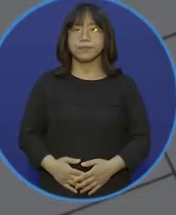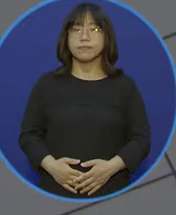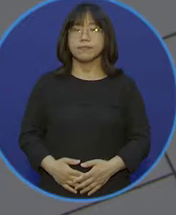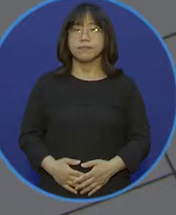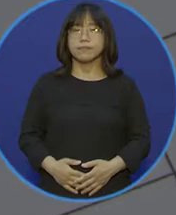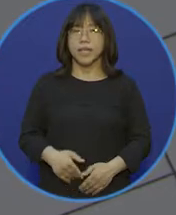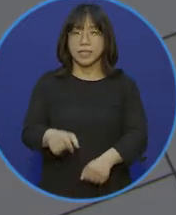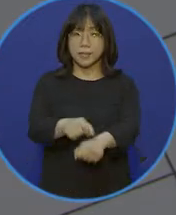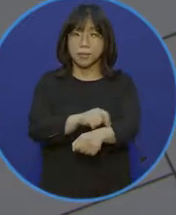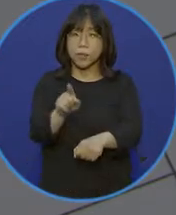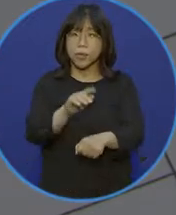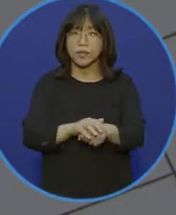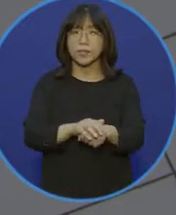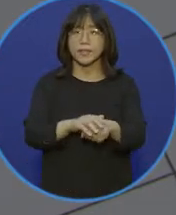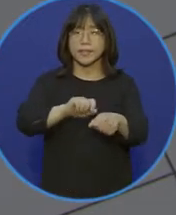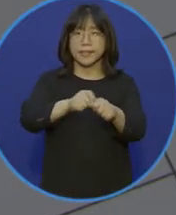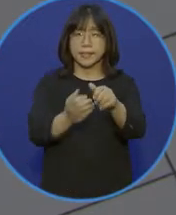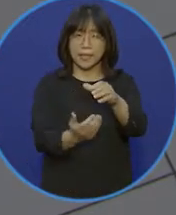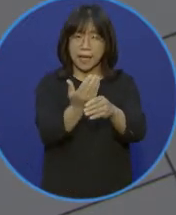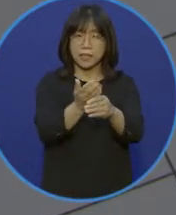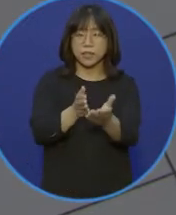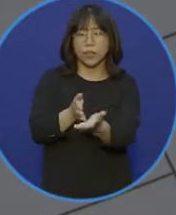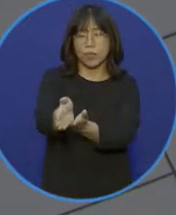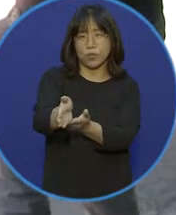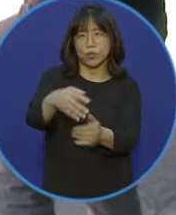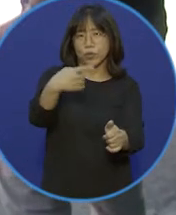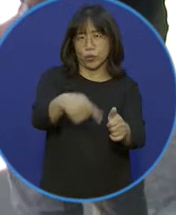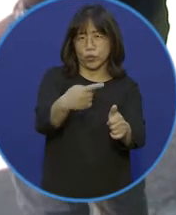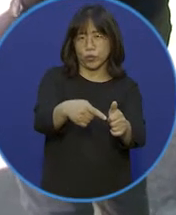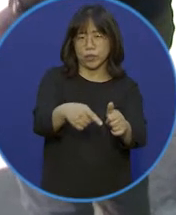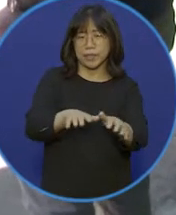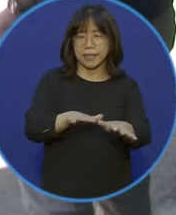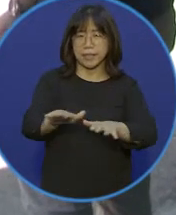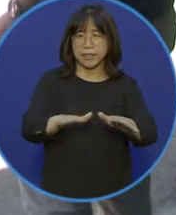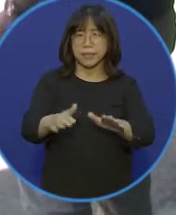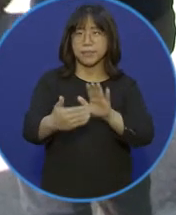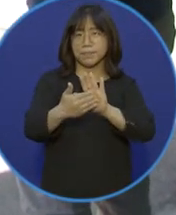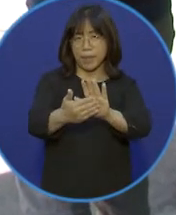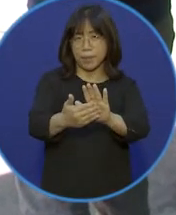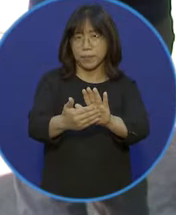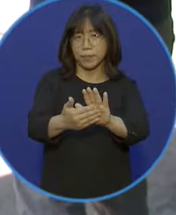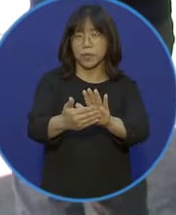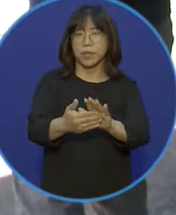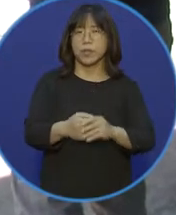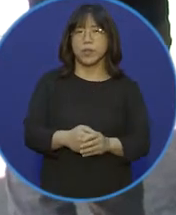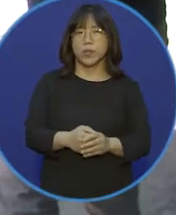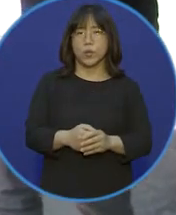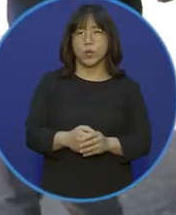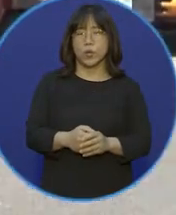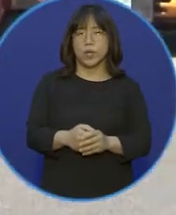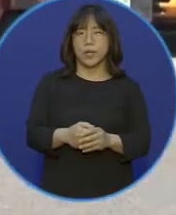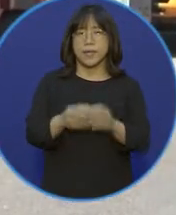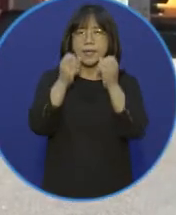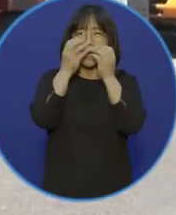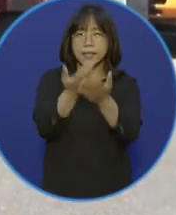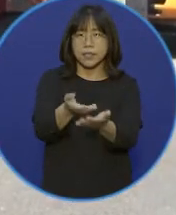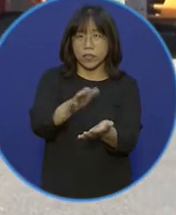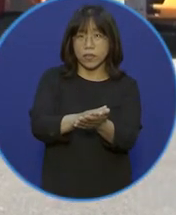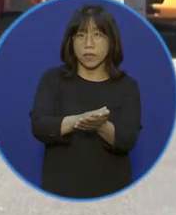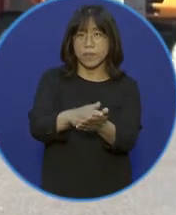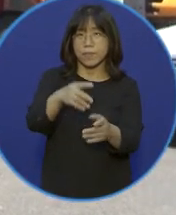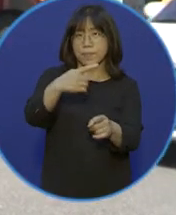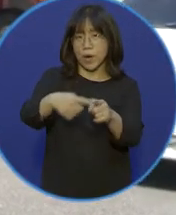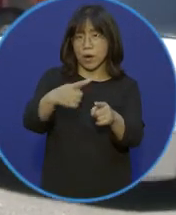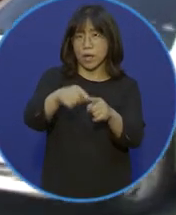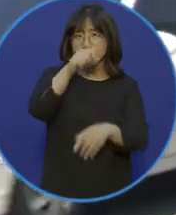우수한 평가를 받았습니다. 특히 재난 담당자 전문 교육, 지진 방재 종합 대책, 재난 매뉴얼 개선